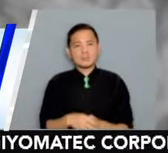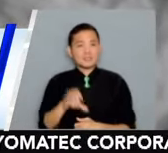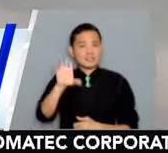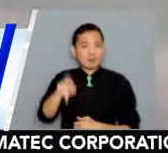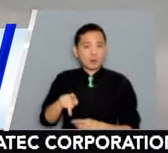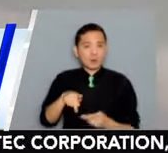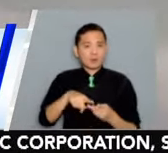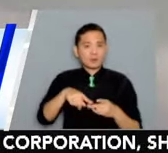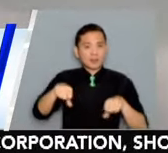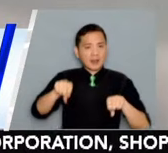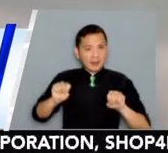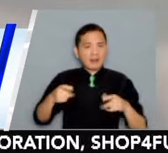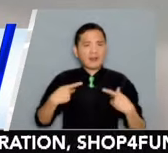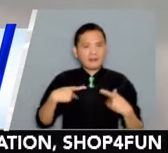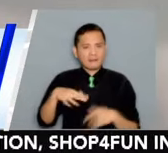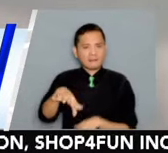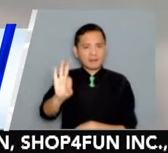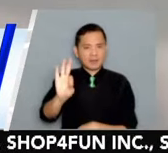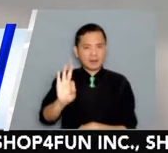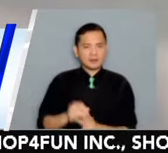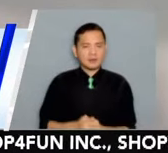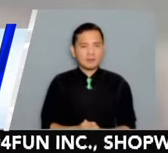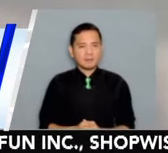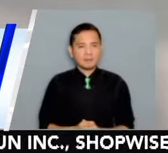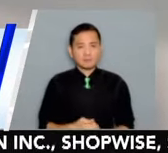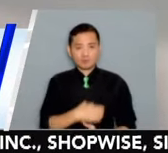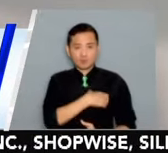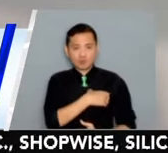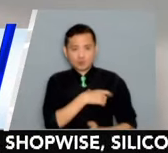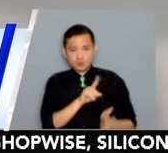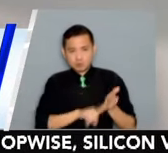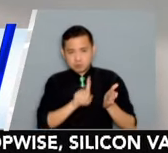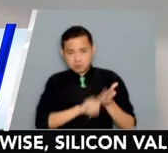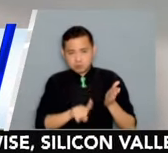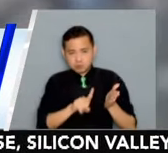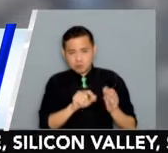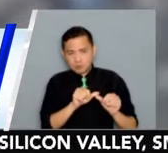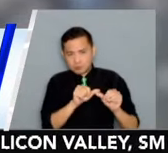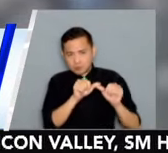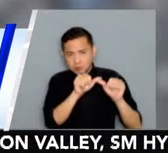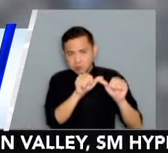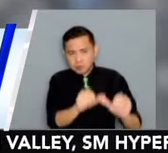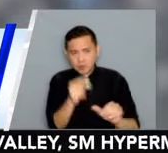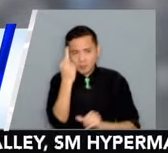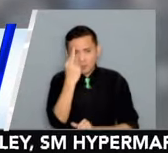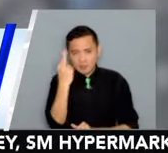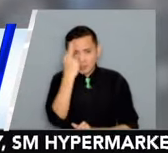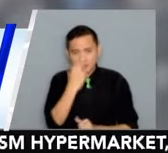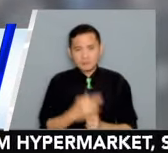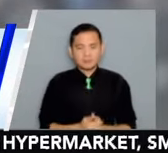biktima. Inaalam pa ng pulisya kung pagnanakaw o personal na galit ang motibo sa krimen. Ito ang